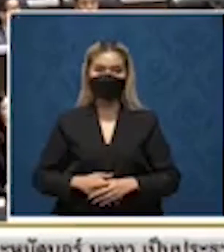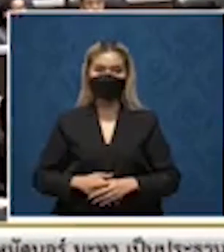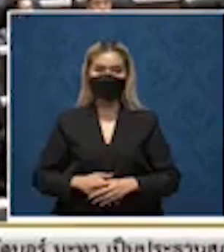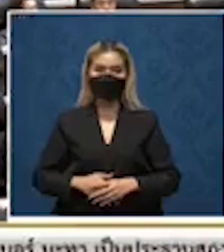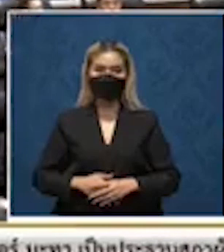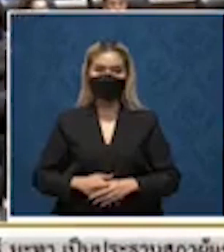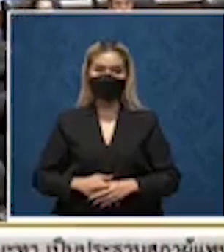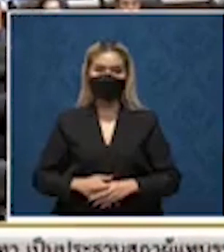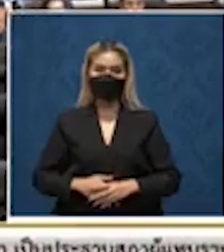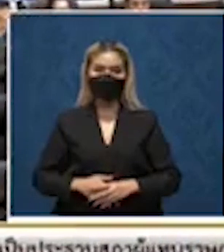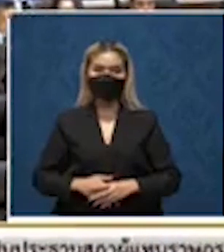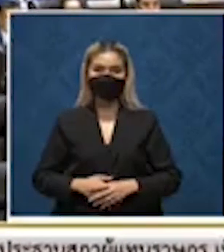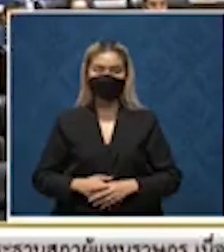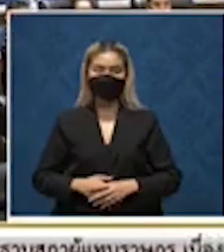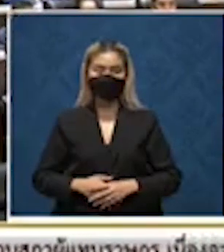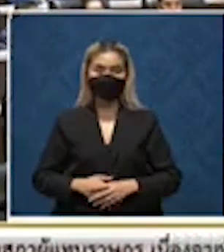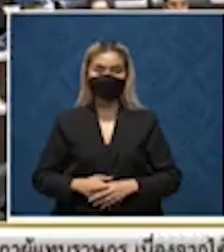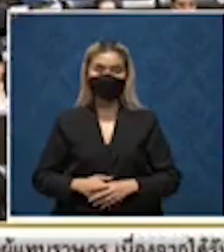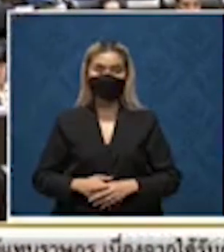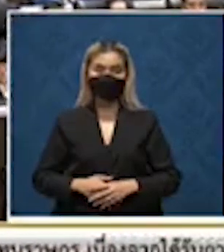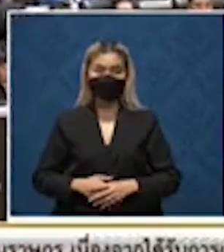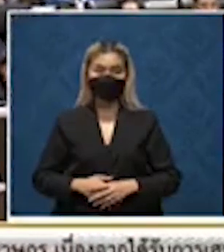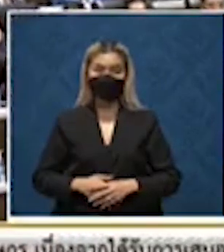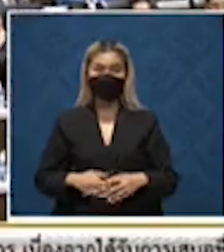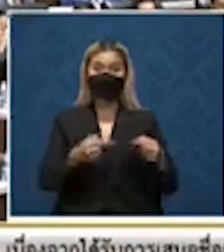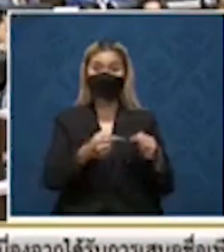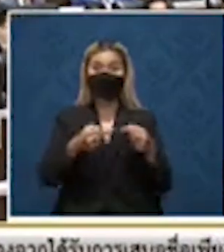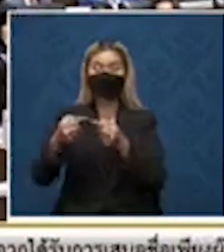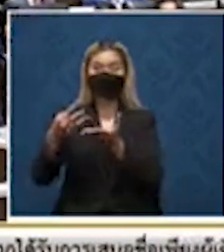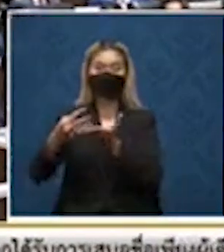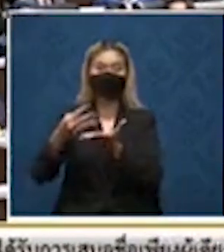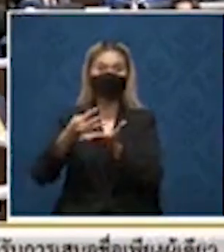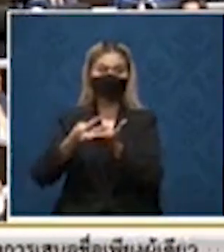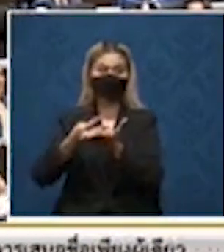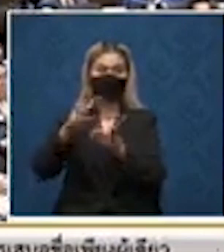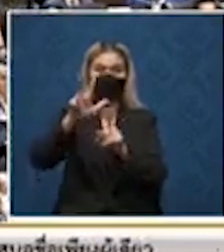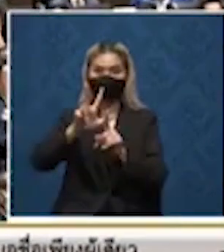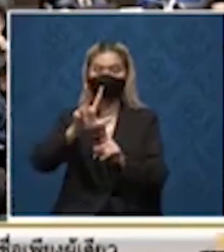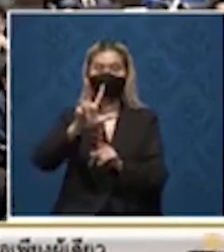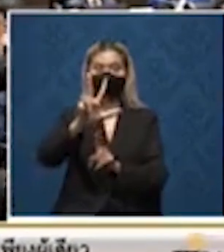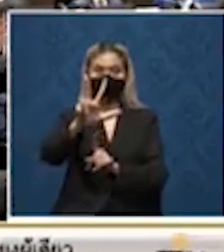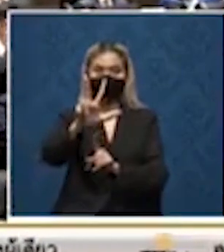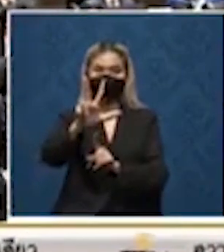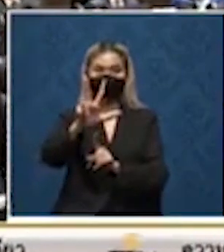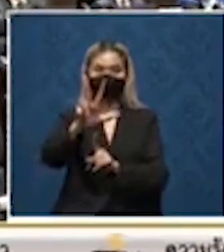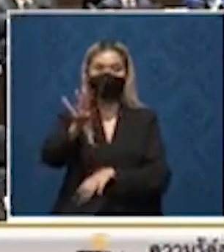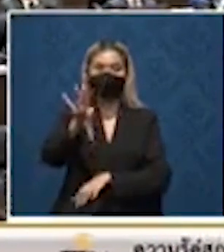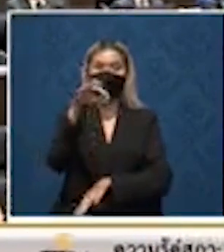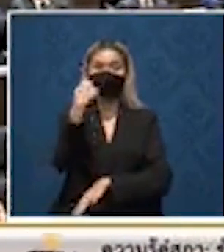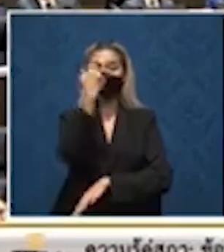การดำเนินการเลือกนายกอีกอย่างน้อยก็อีกครั้งน